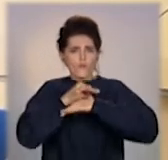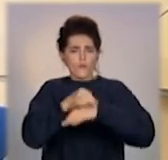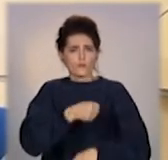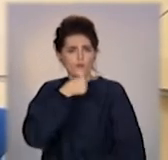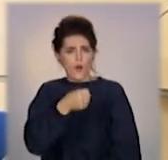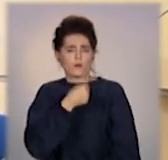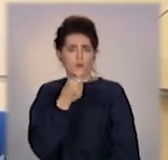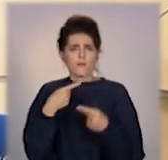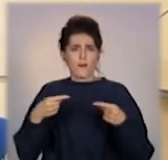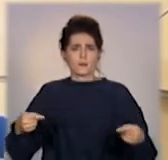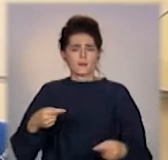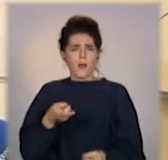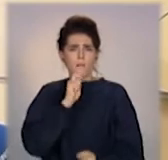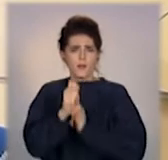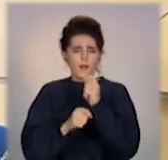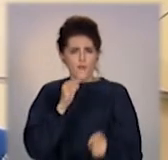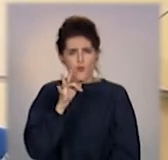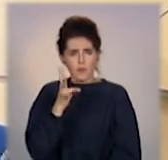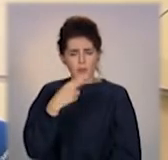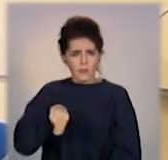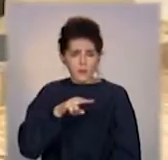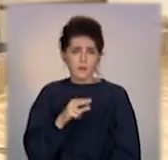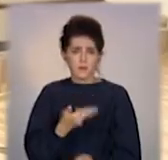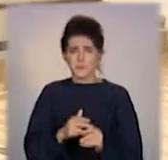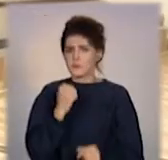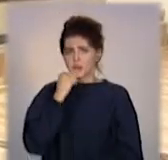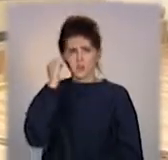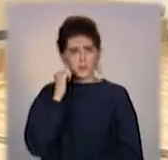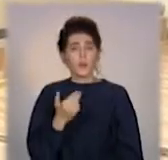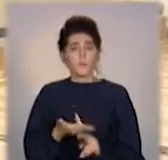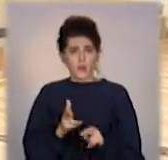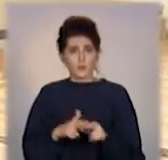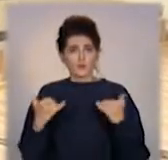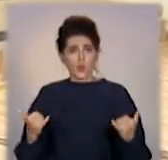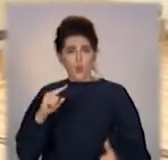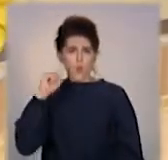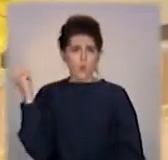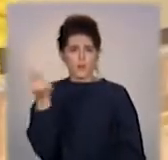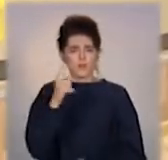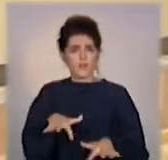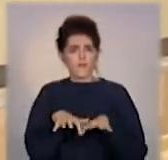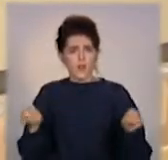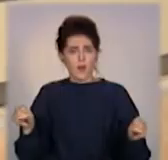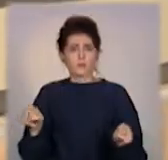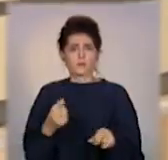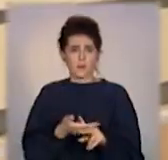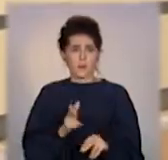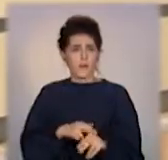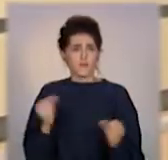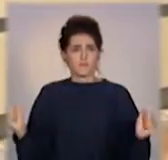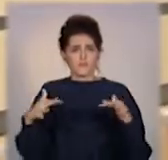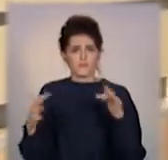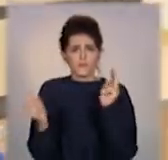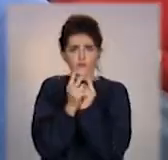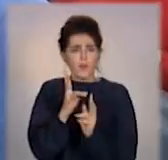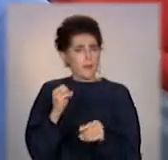призовые фонды. То есть, в принципе, более-менее. Зустрічаються обласна влада зі спортсменами та тренерами не вперше.